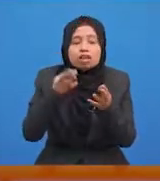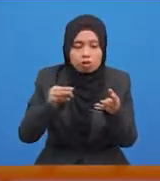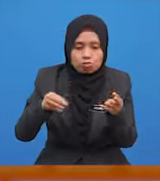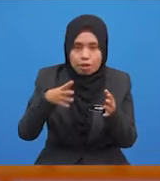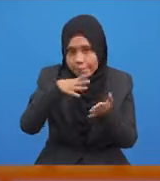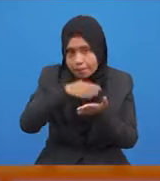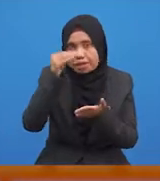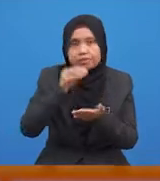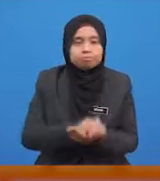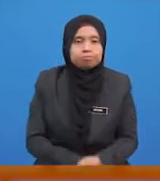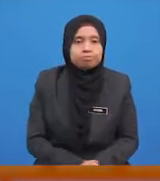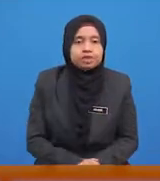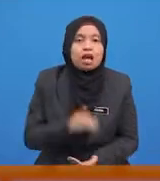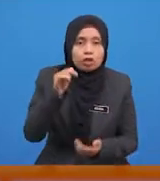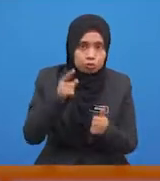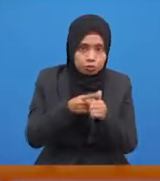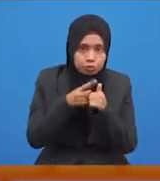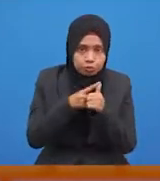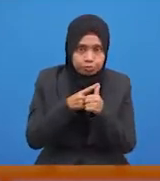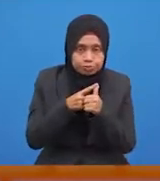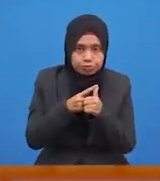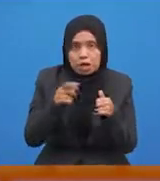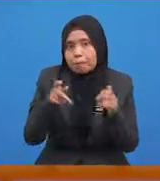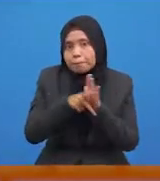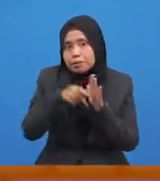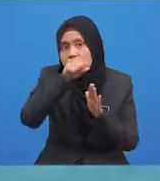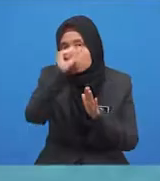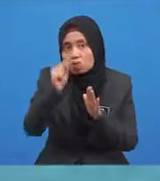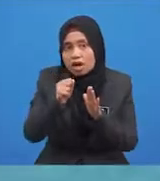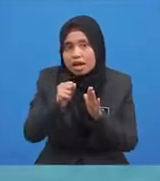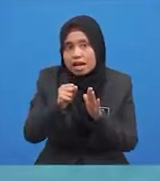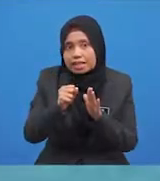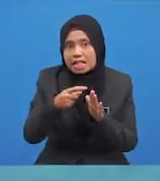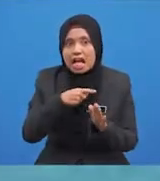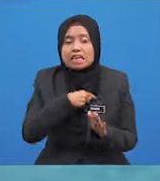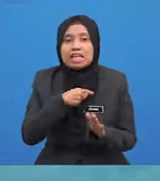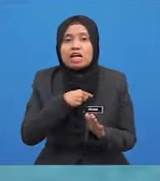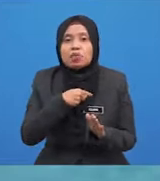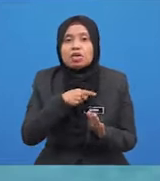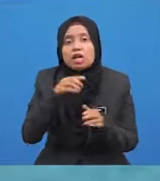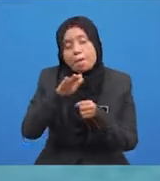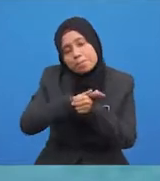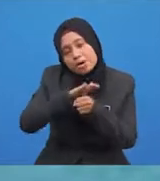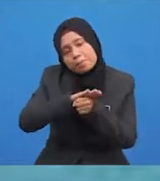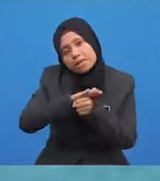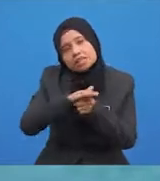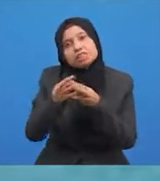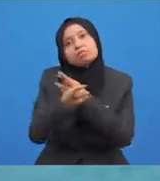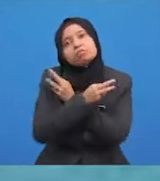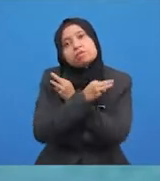pelajari. Yang pertama, persoalan naluri memanjakan haiwan